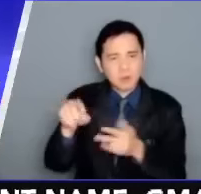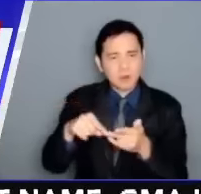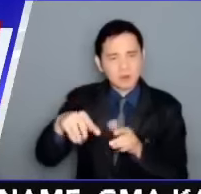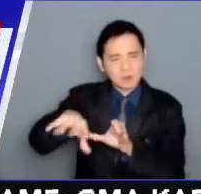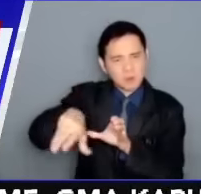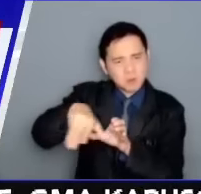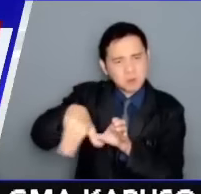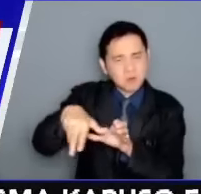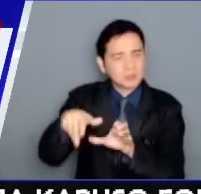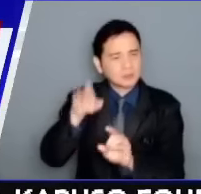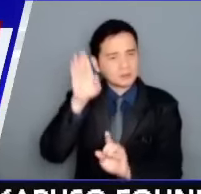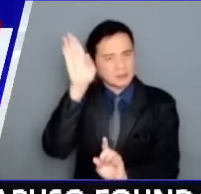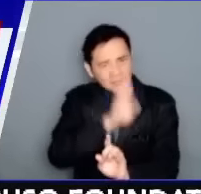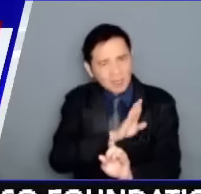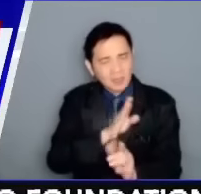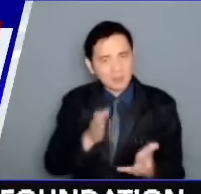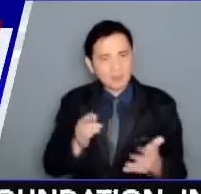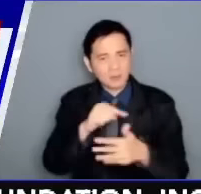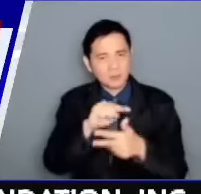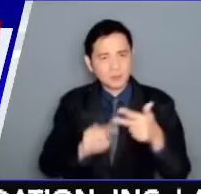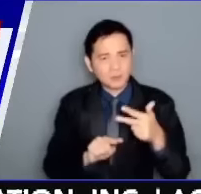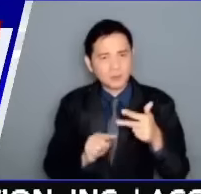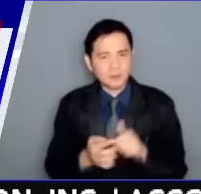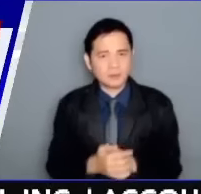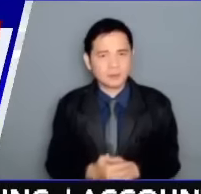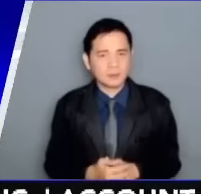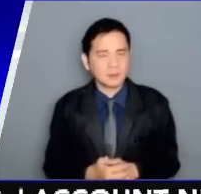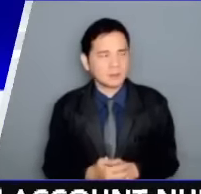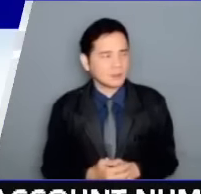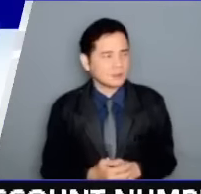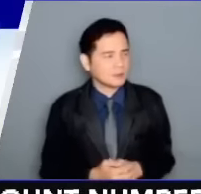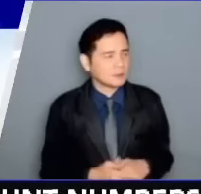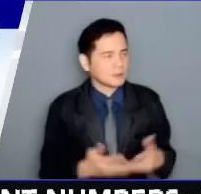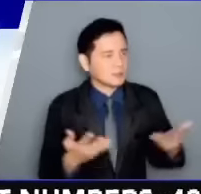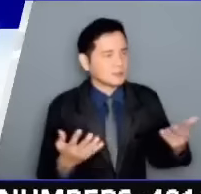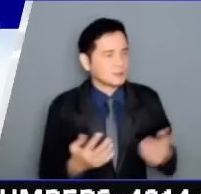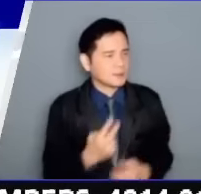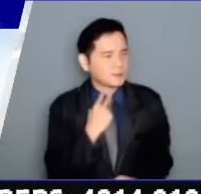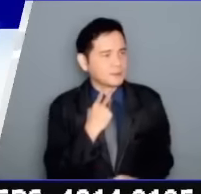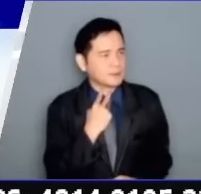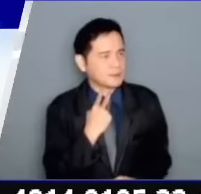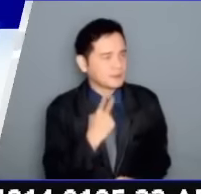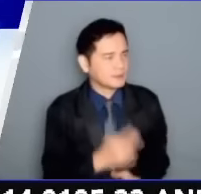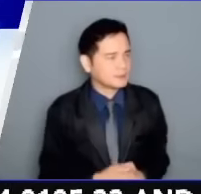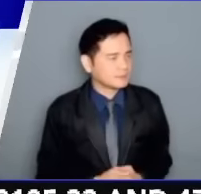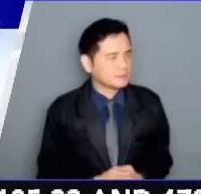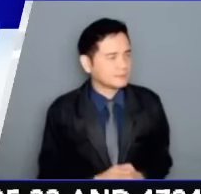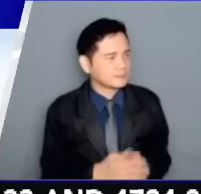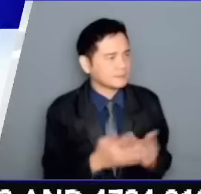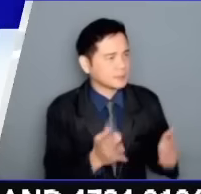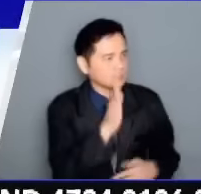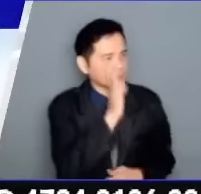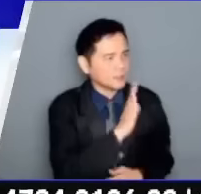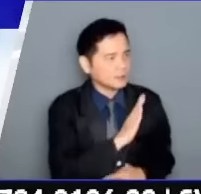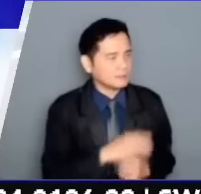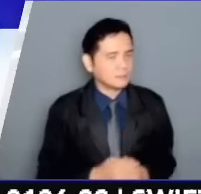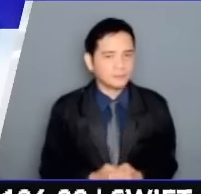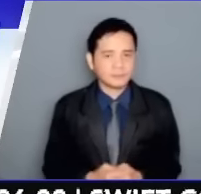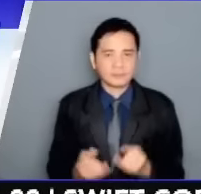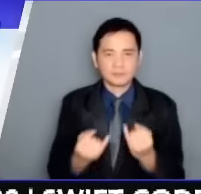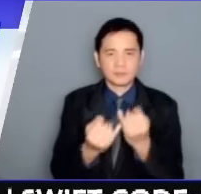po Bago makabili uli sabay-sabay n sira eh umabot sa mahigit 2,000 pamilya ang naapektuhan ng